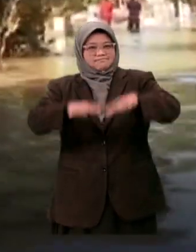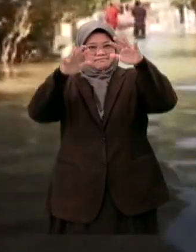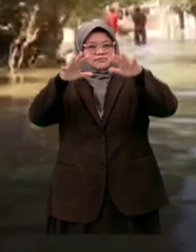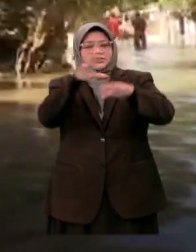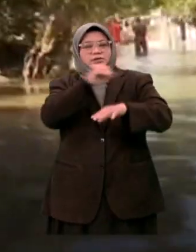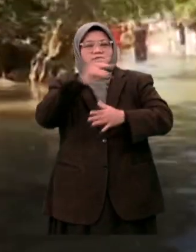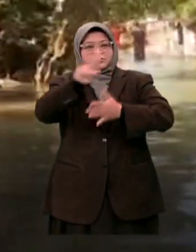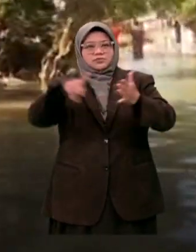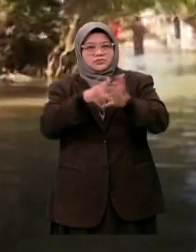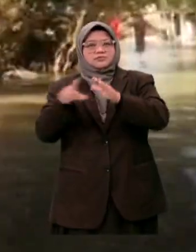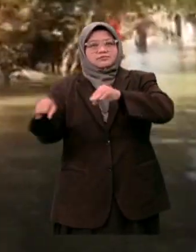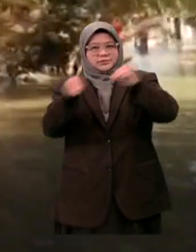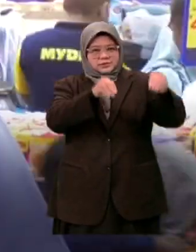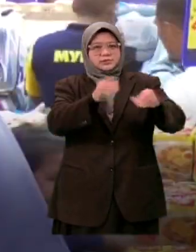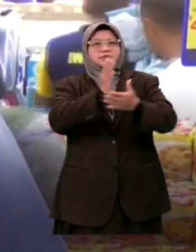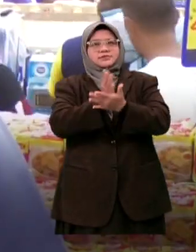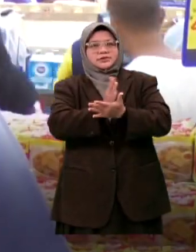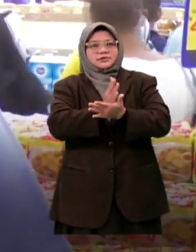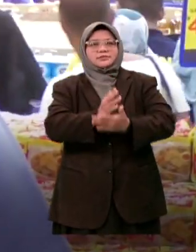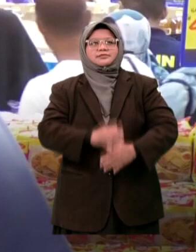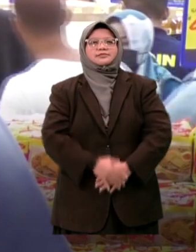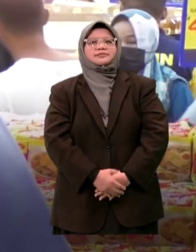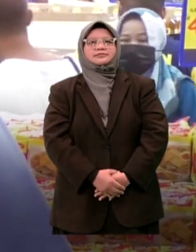warteg pusat pemindahan sementara